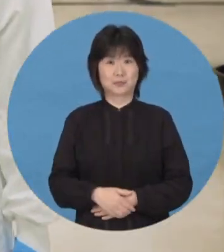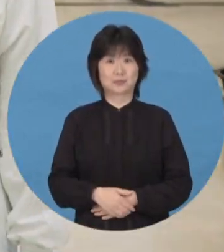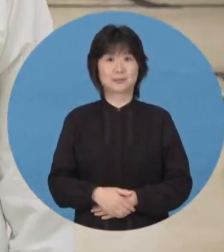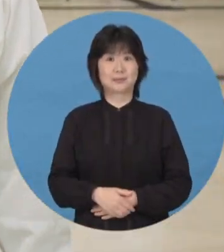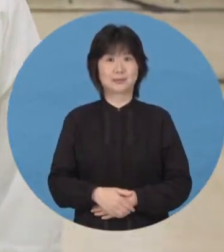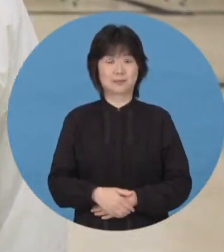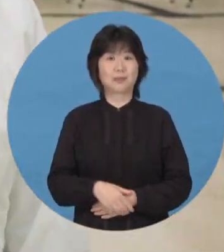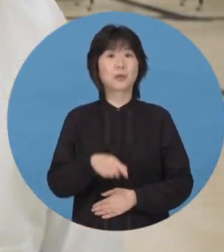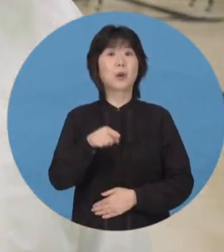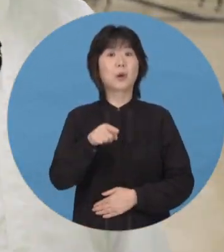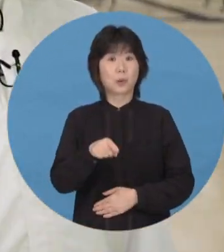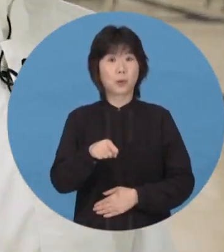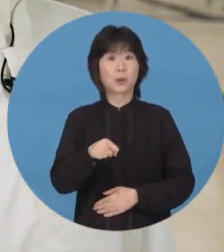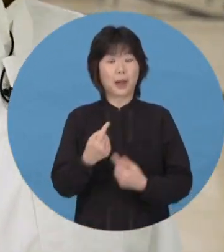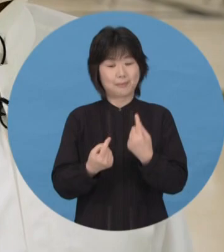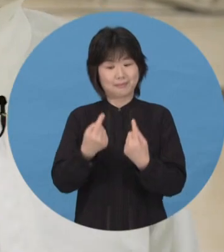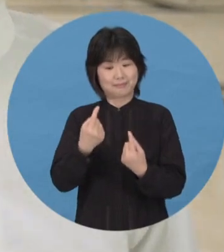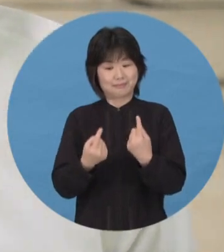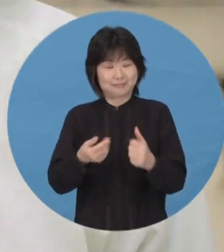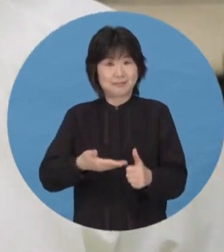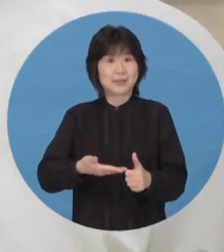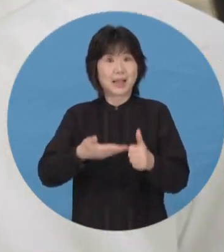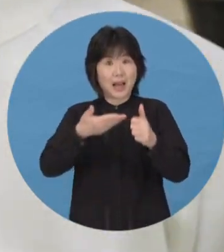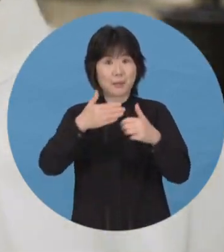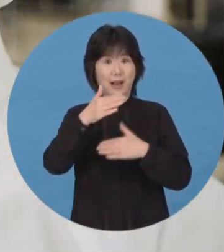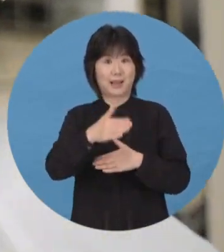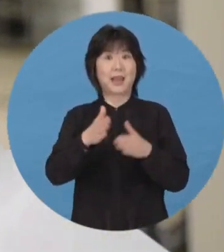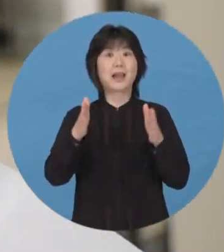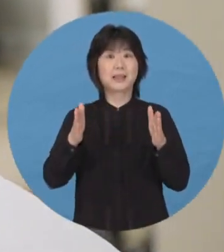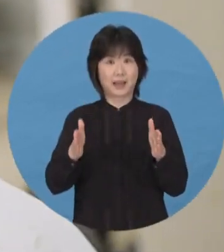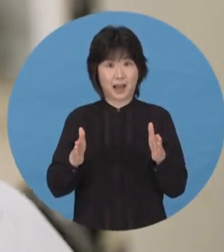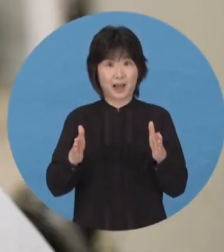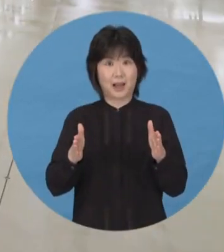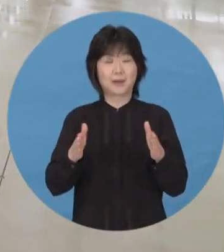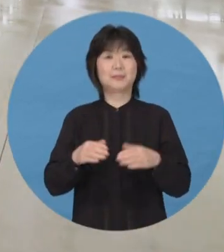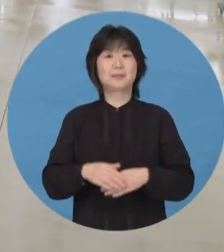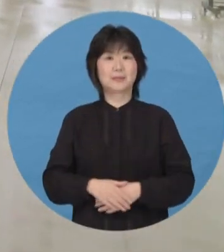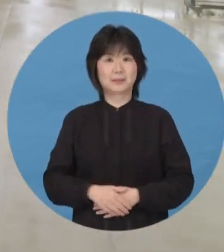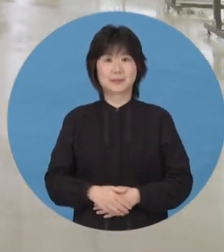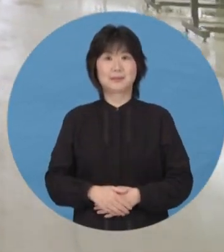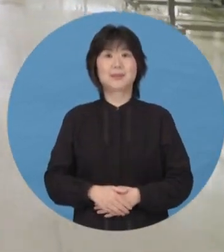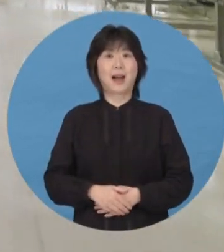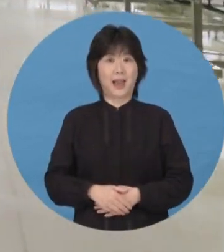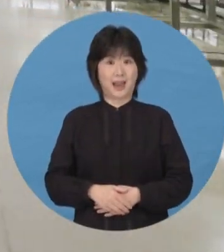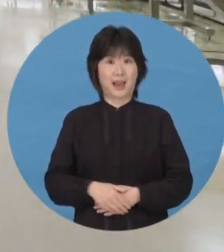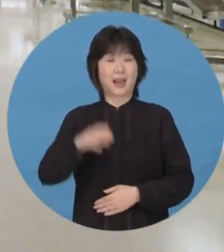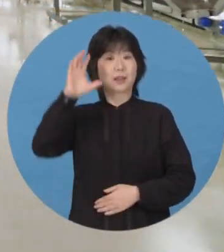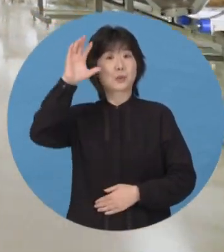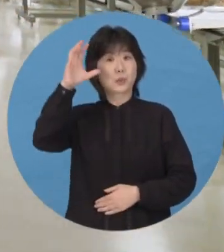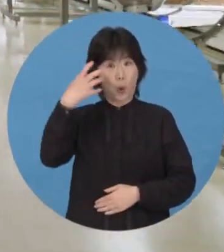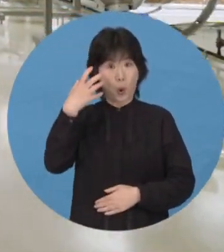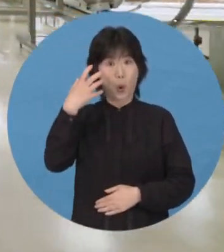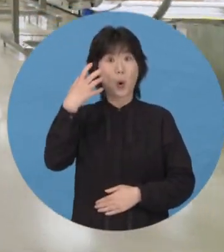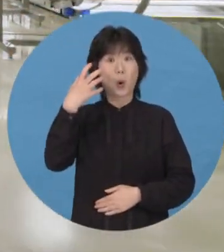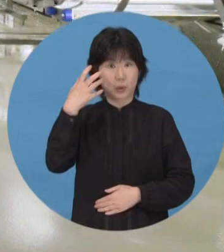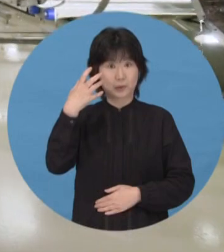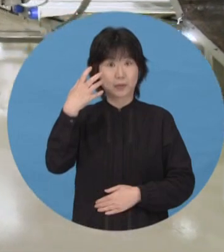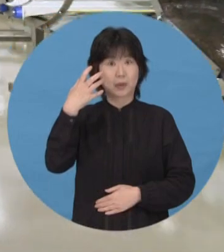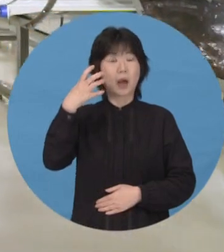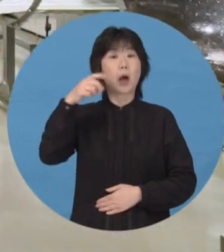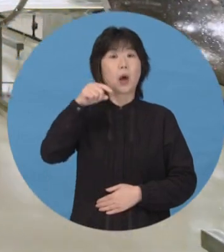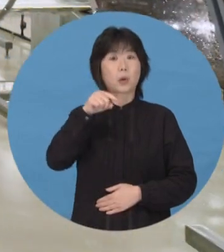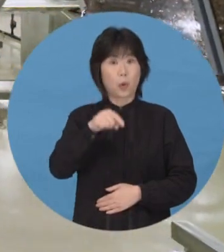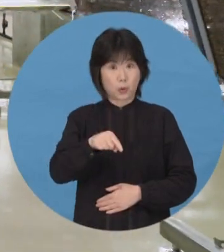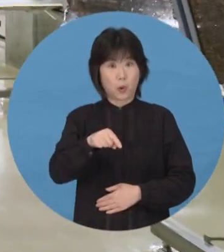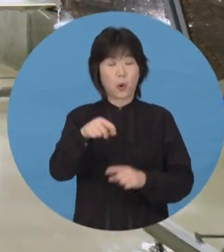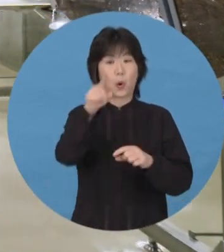こちらが栽培エリアになります。 すごい、なんで近未来的な空間なの。すごいですね。なんか SF